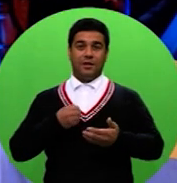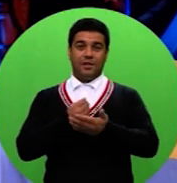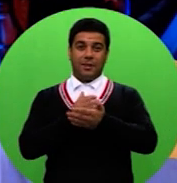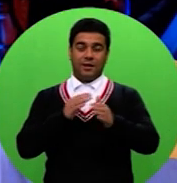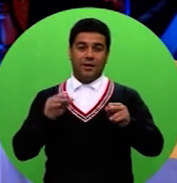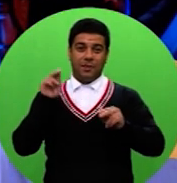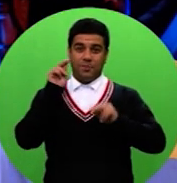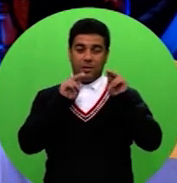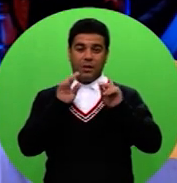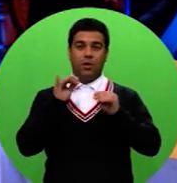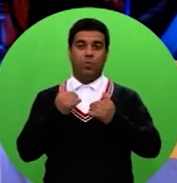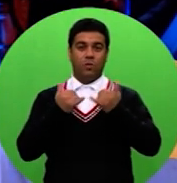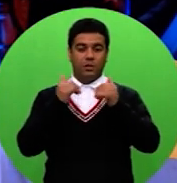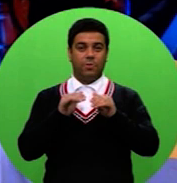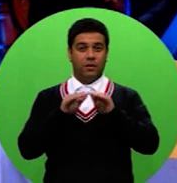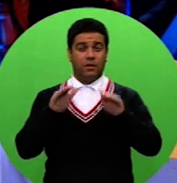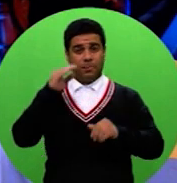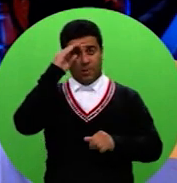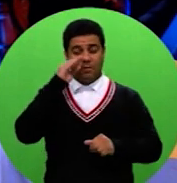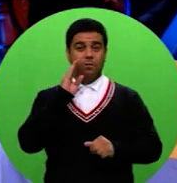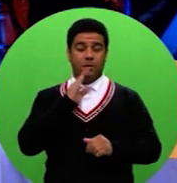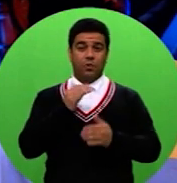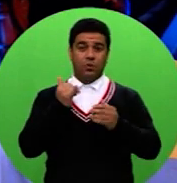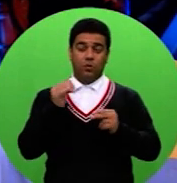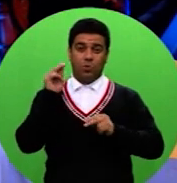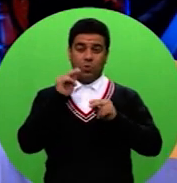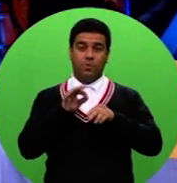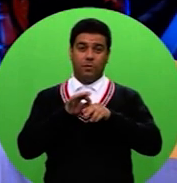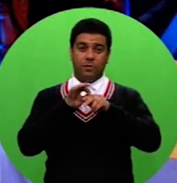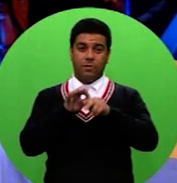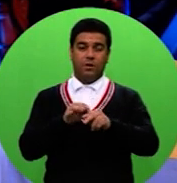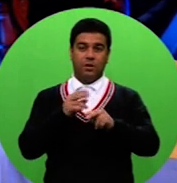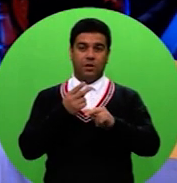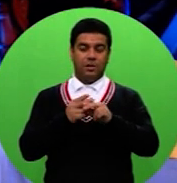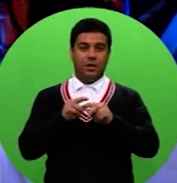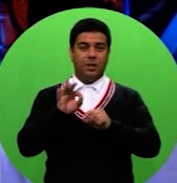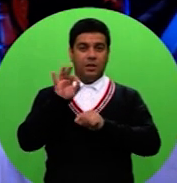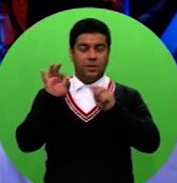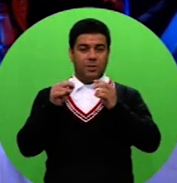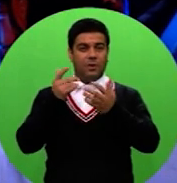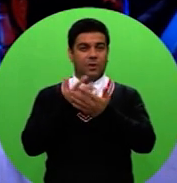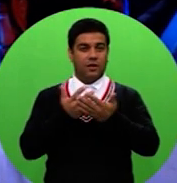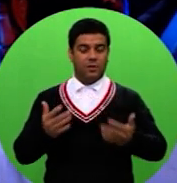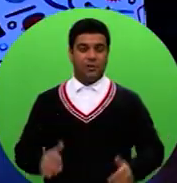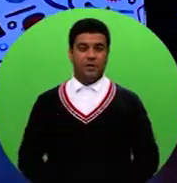Здравствуйте, дорогие ребята и уважаемые родители. Наш урок сегодня посвящен лепке.